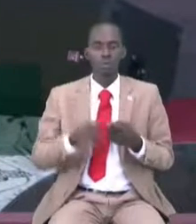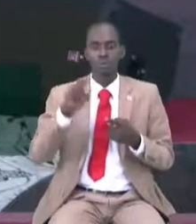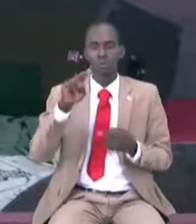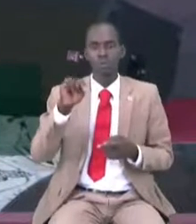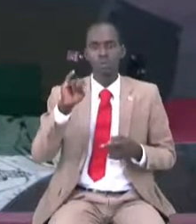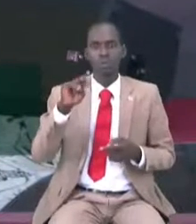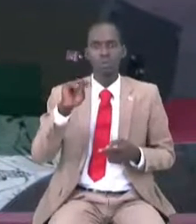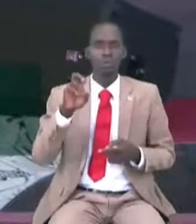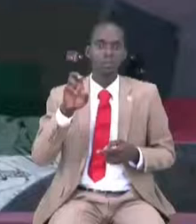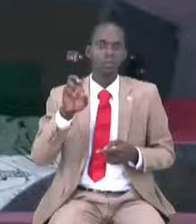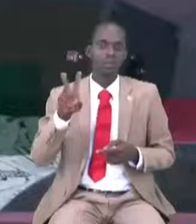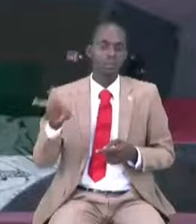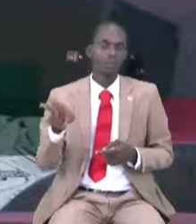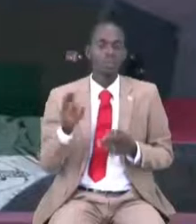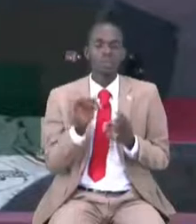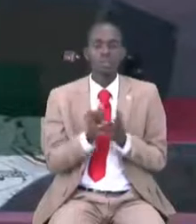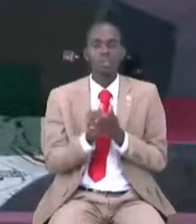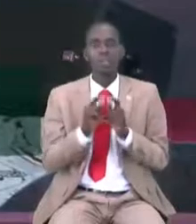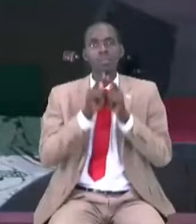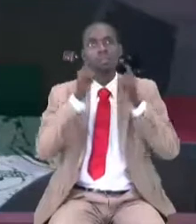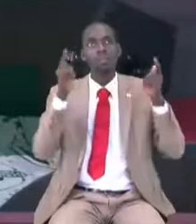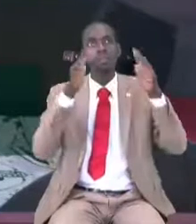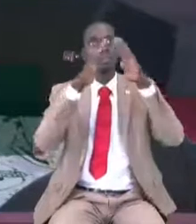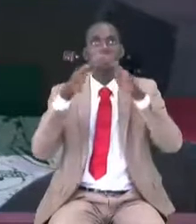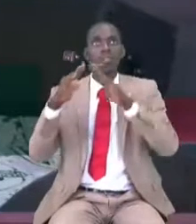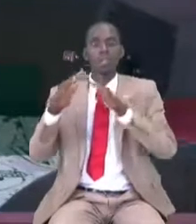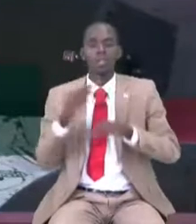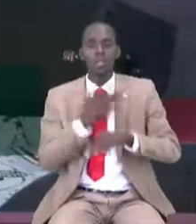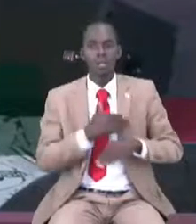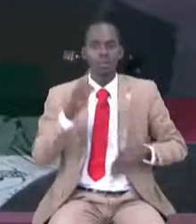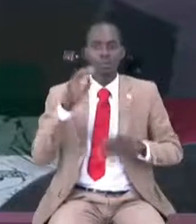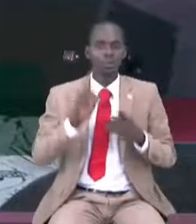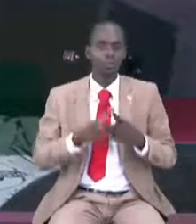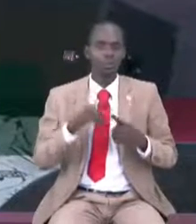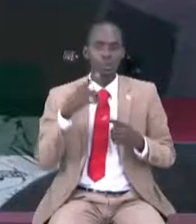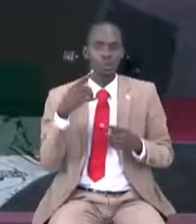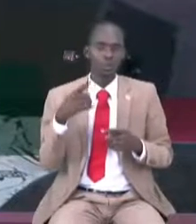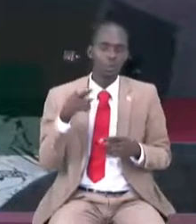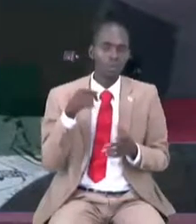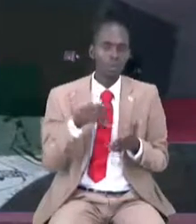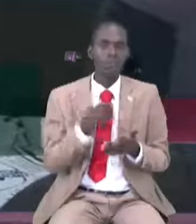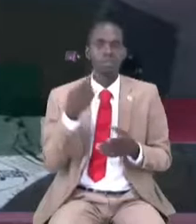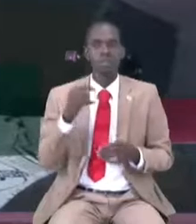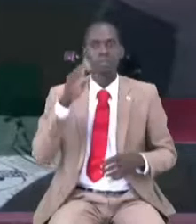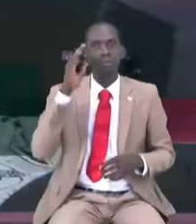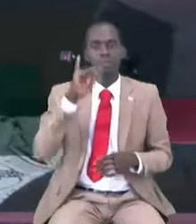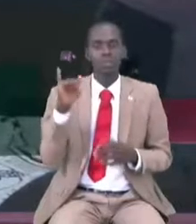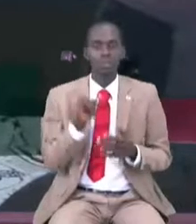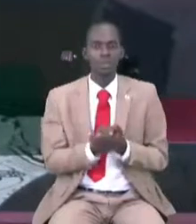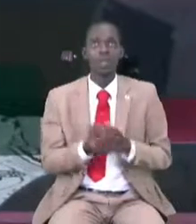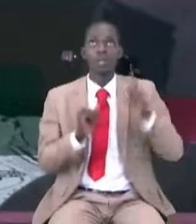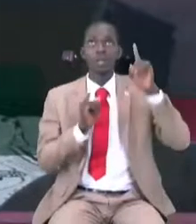la publication que je t'ordonne. Le verset 3. Et Jonas se